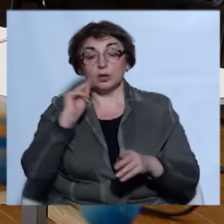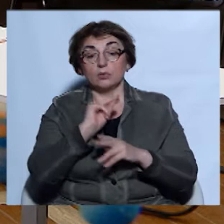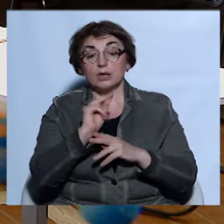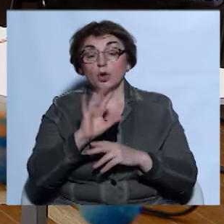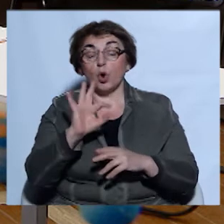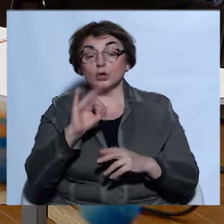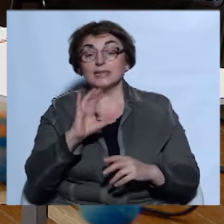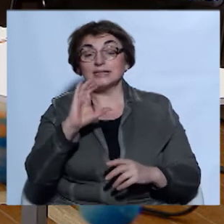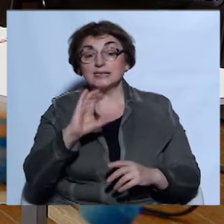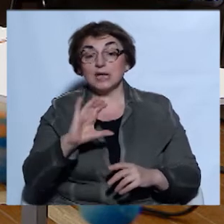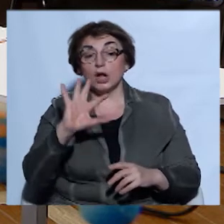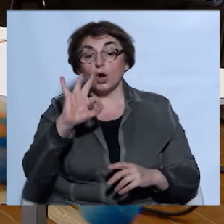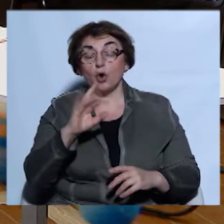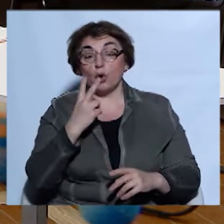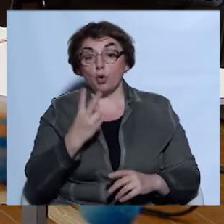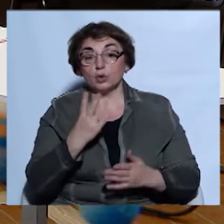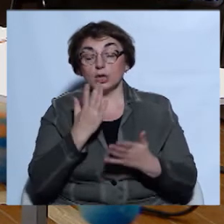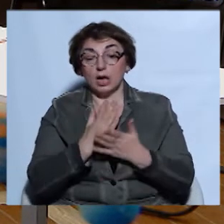CO2 ოქსიდია.